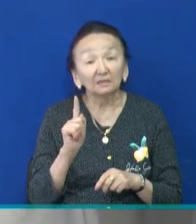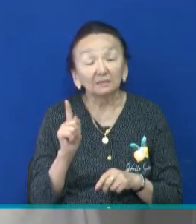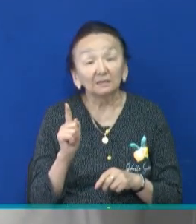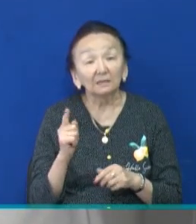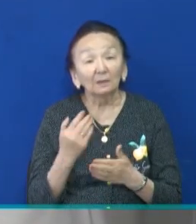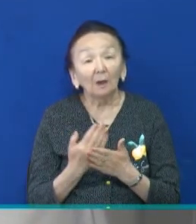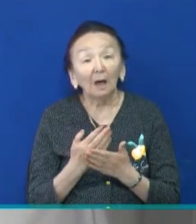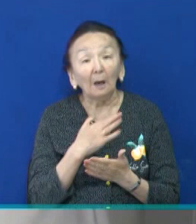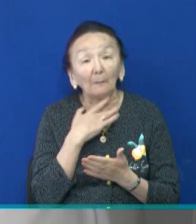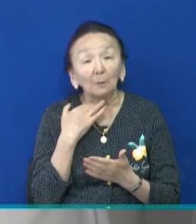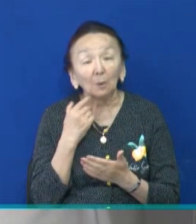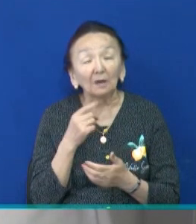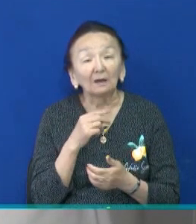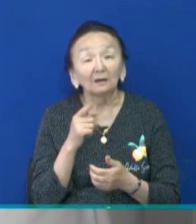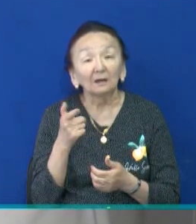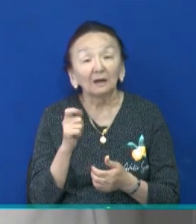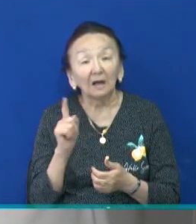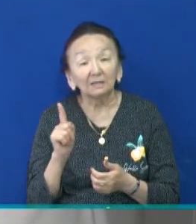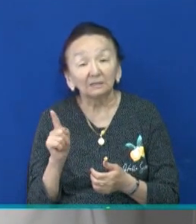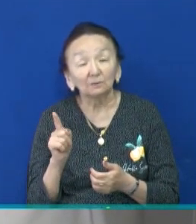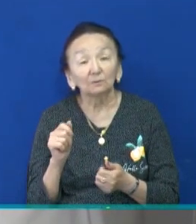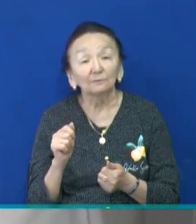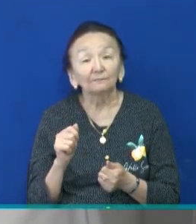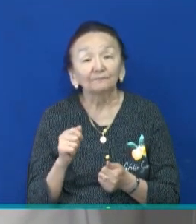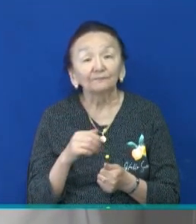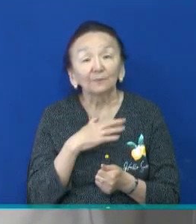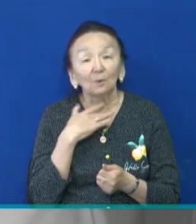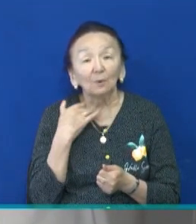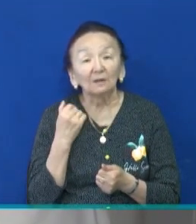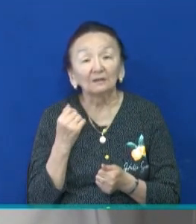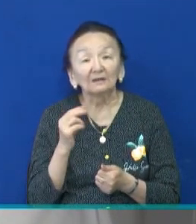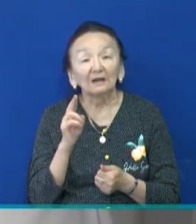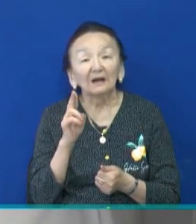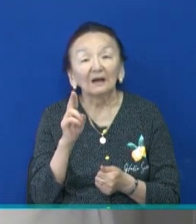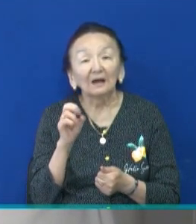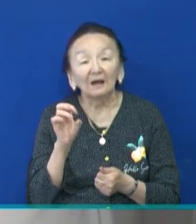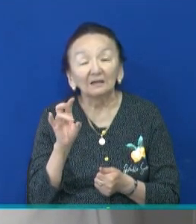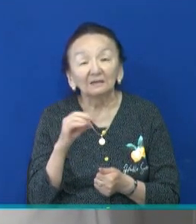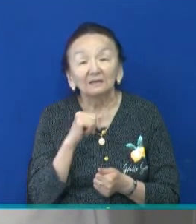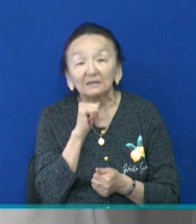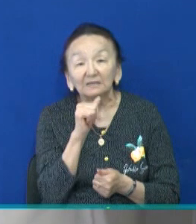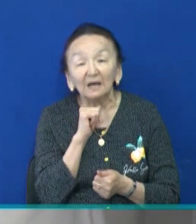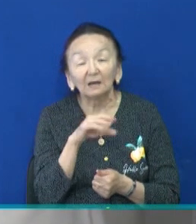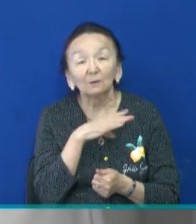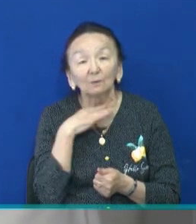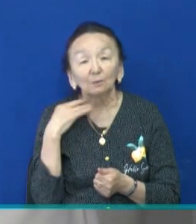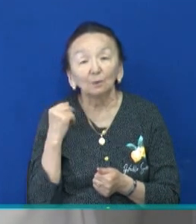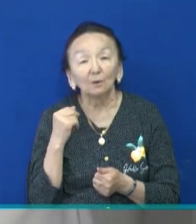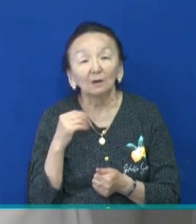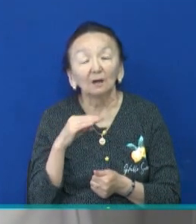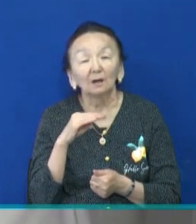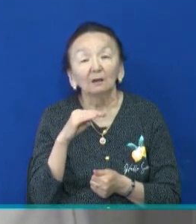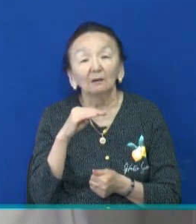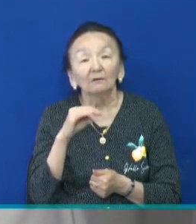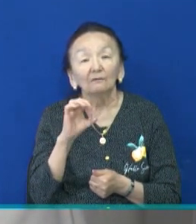құрамында өте көп газ болады, одан кейін өте көп мөлшерде қант қосылған, одан кейін орто фосфор